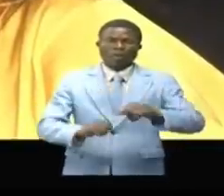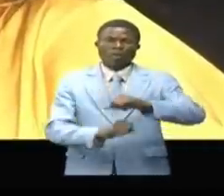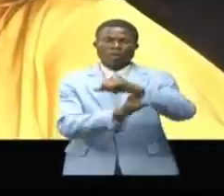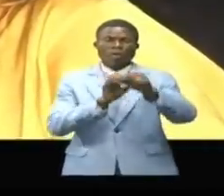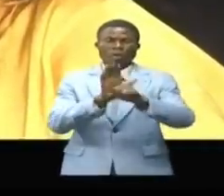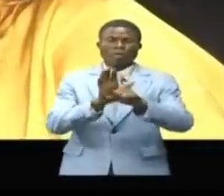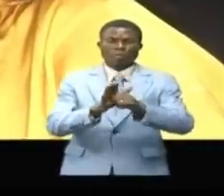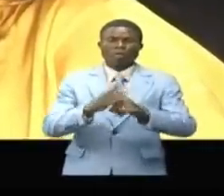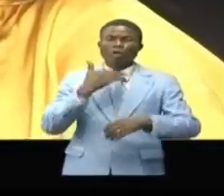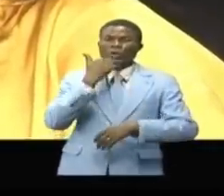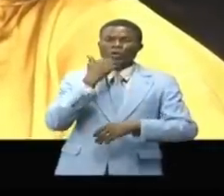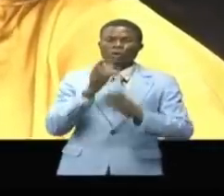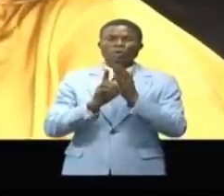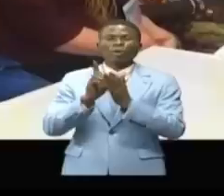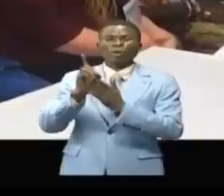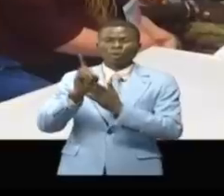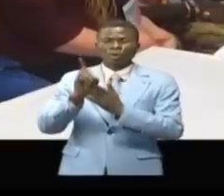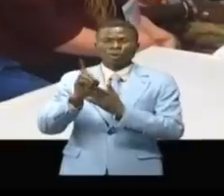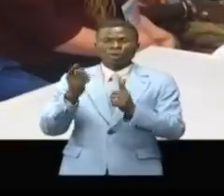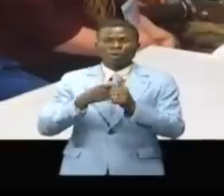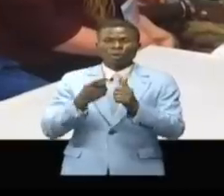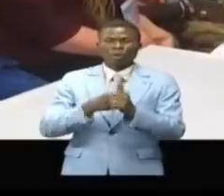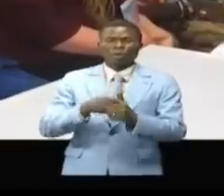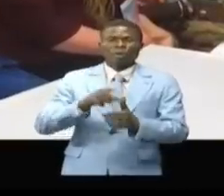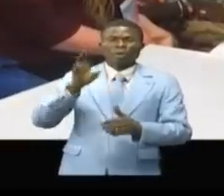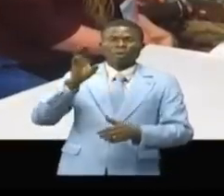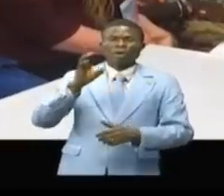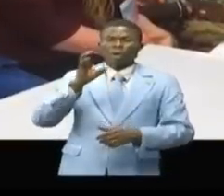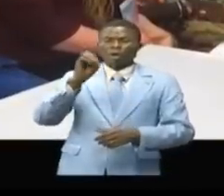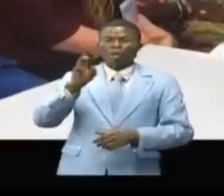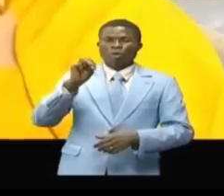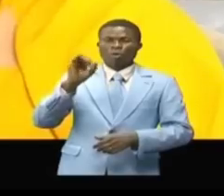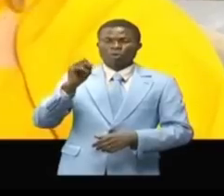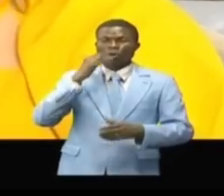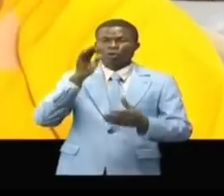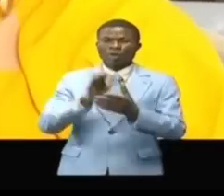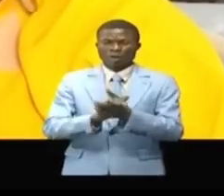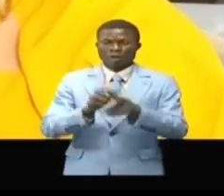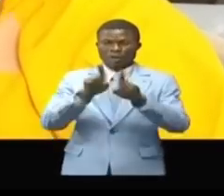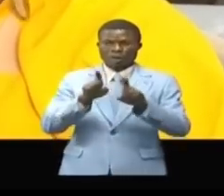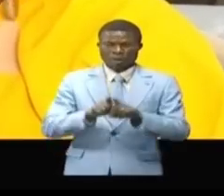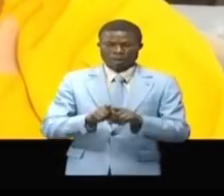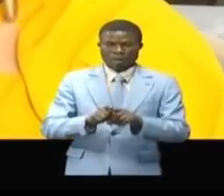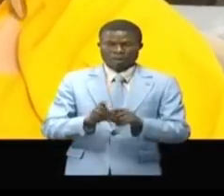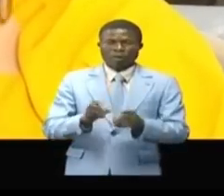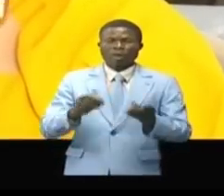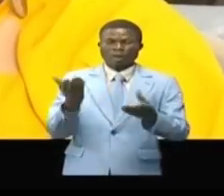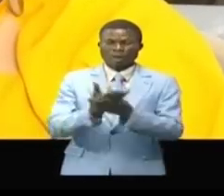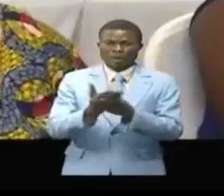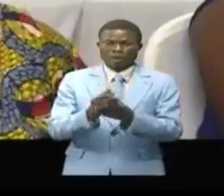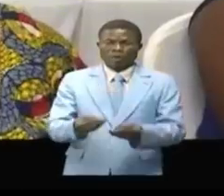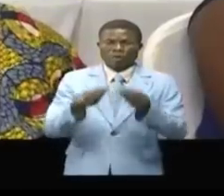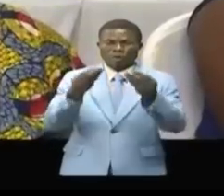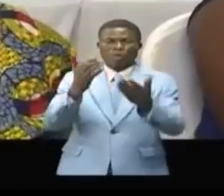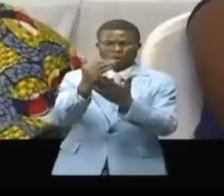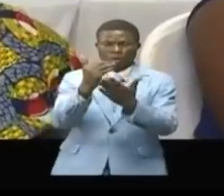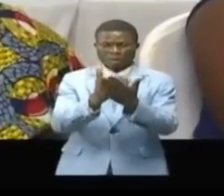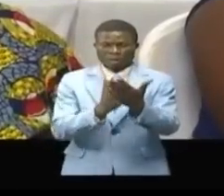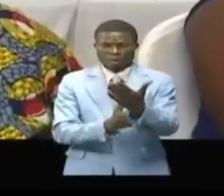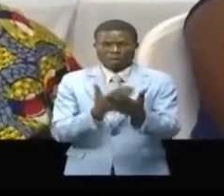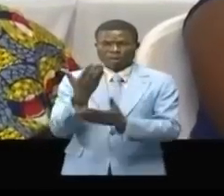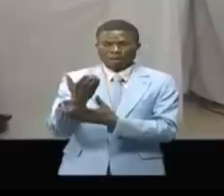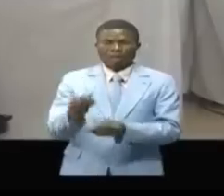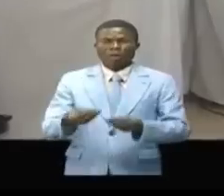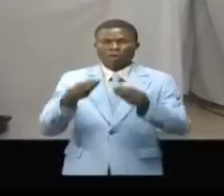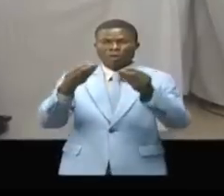différents partenaires au développement, notamment l'ONU Femmes, le PNUD, ces assises produiront une feuille de route et des recommandations claires qui